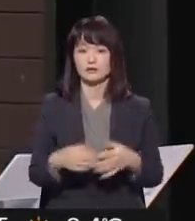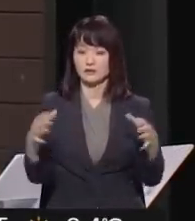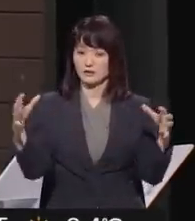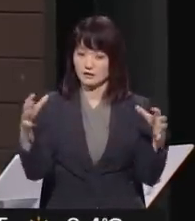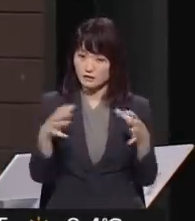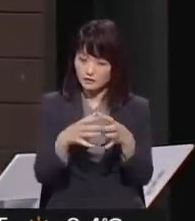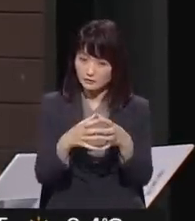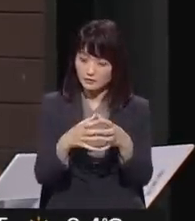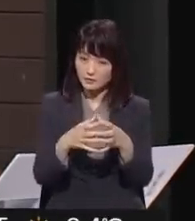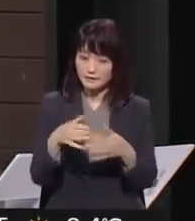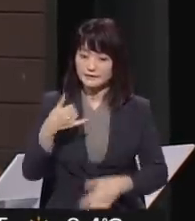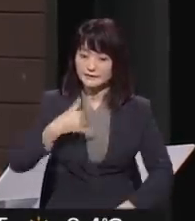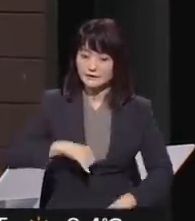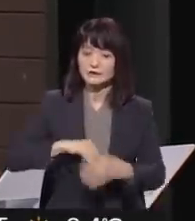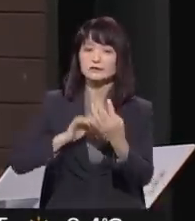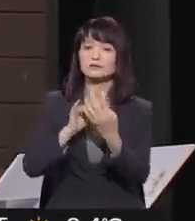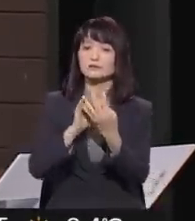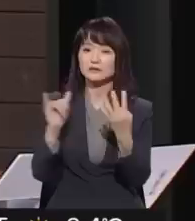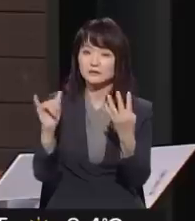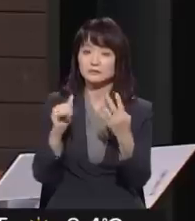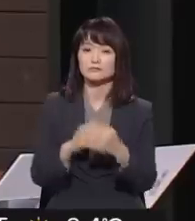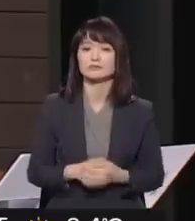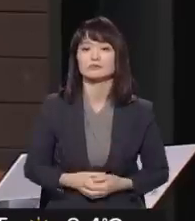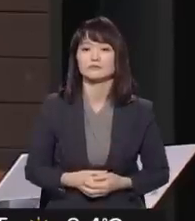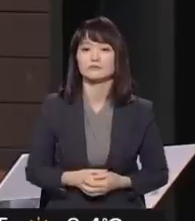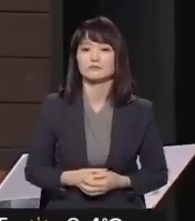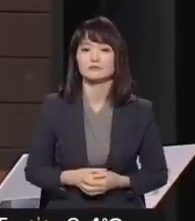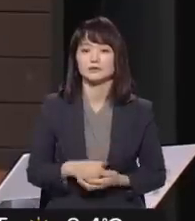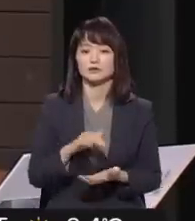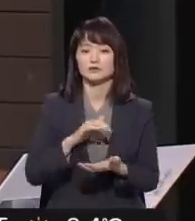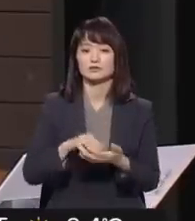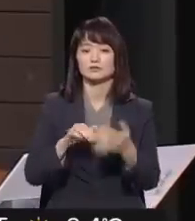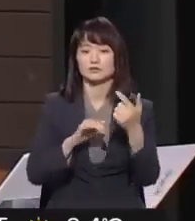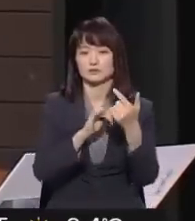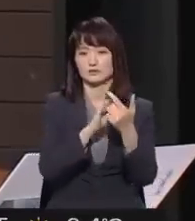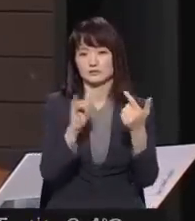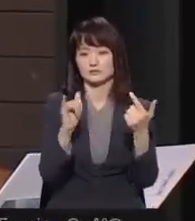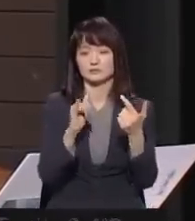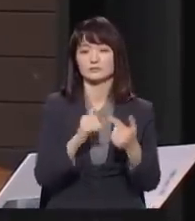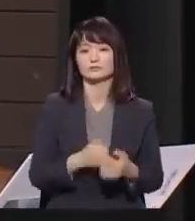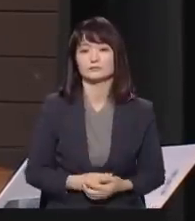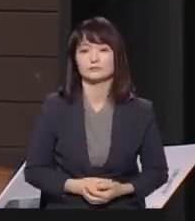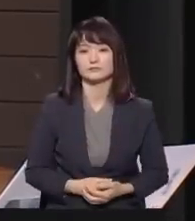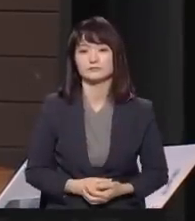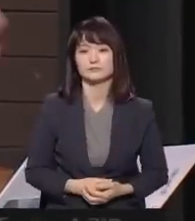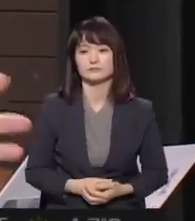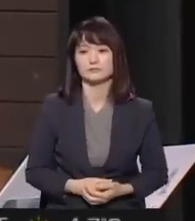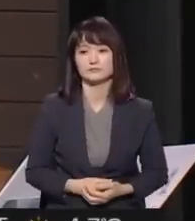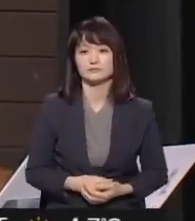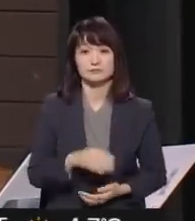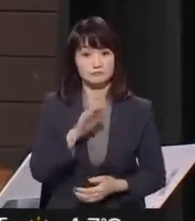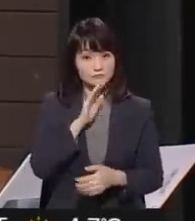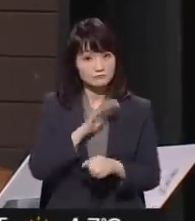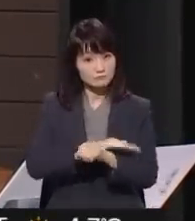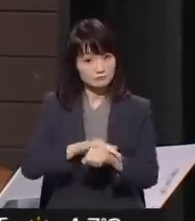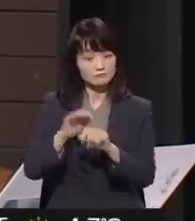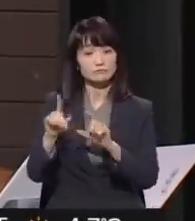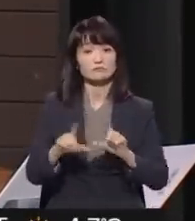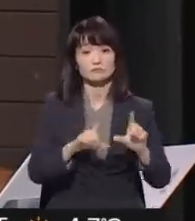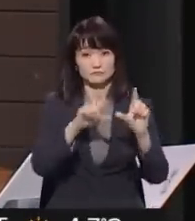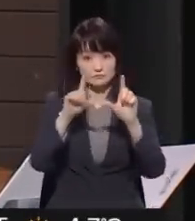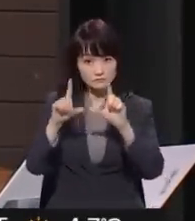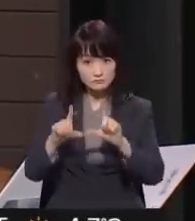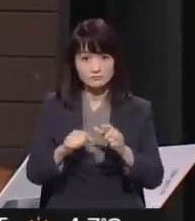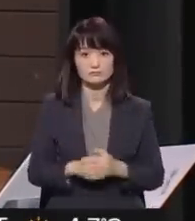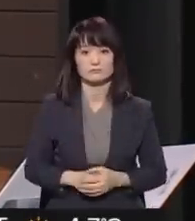총 4명의 자녀가 있는 겁니다 그러니까 6명의 가족이죠 자 팀장님 그런데 정말 잘 지내고 있었어요 자 그런데